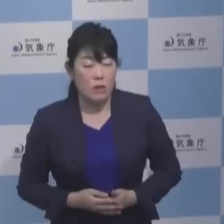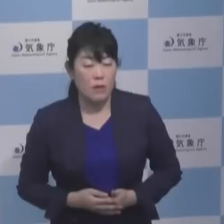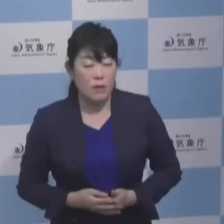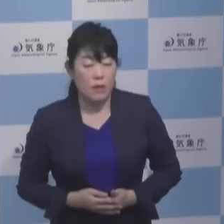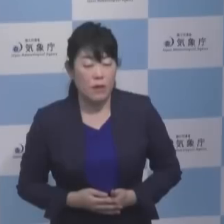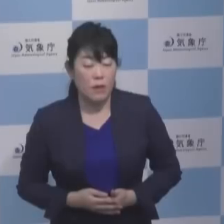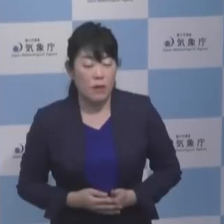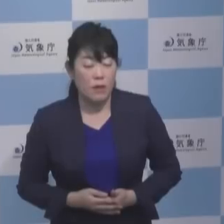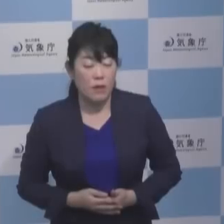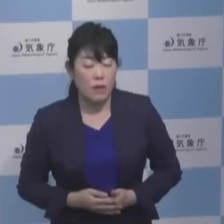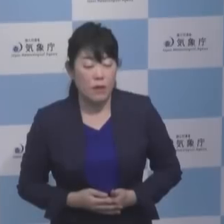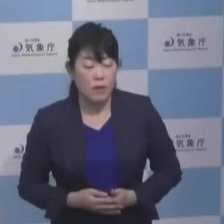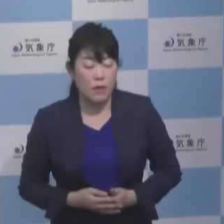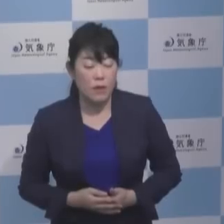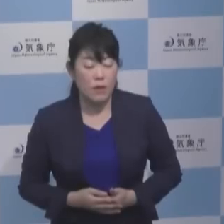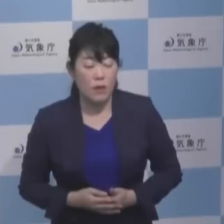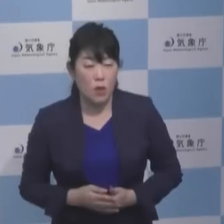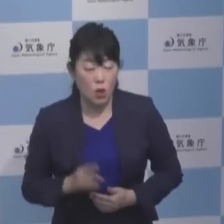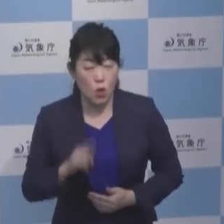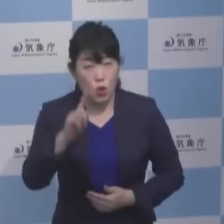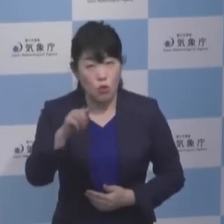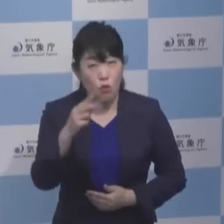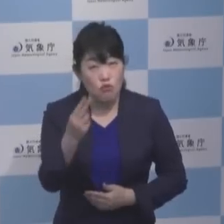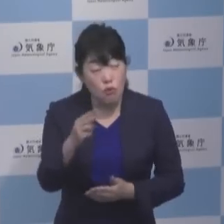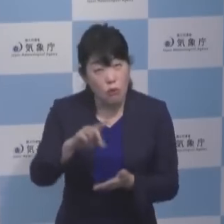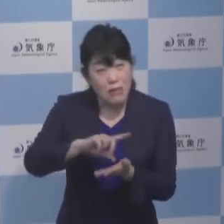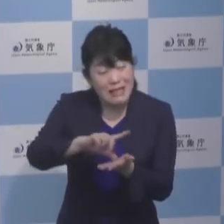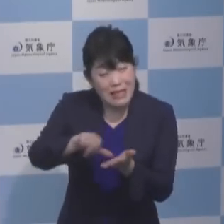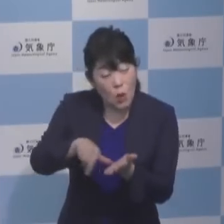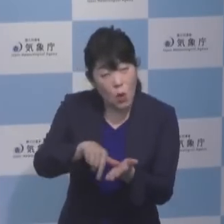これは能登地方が、